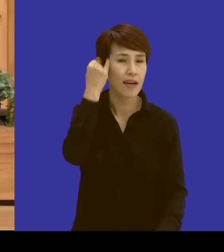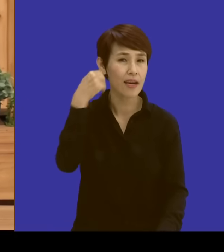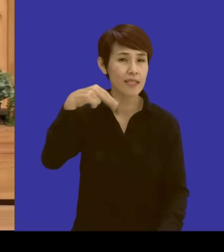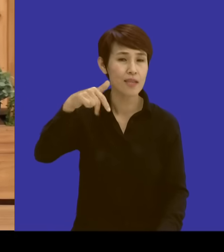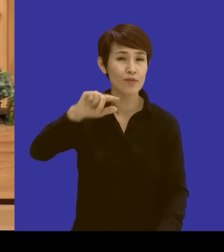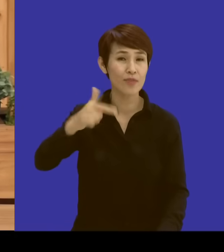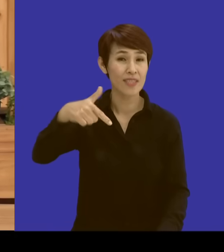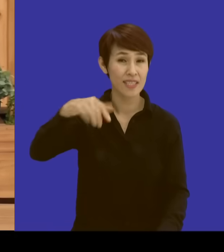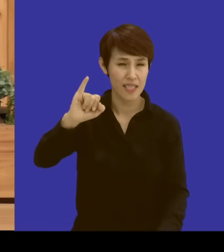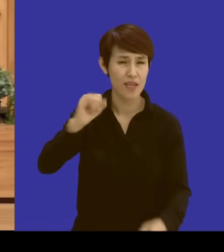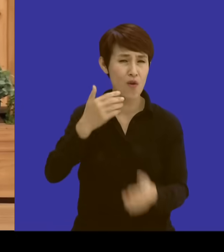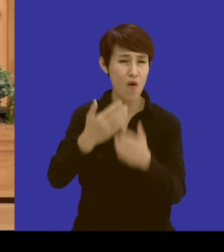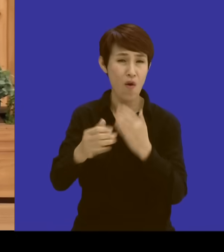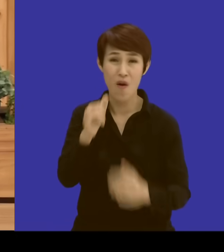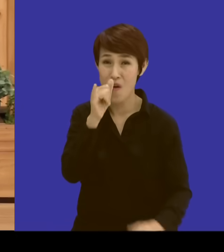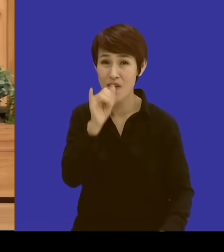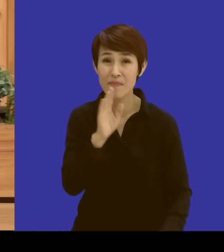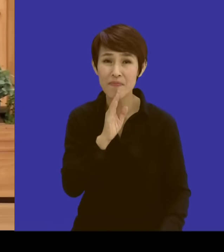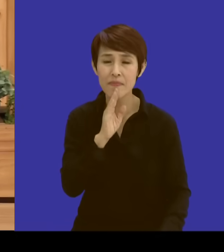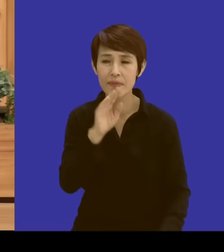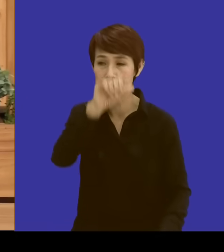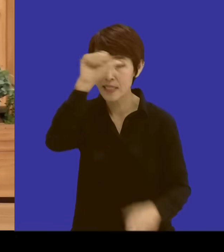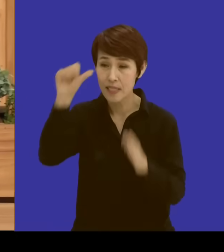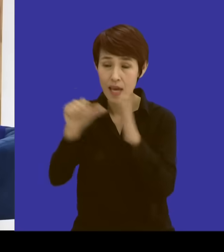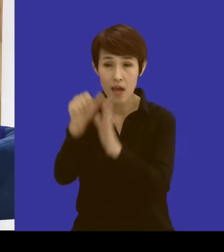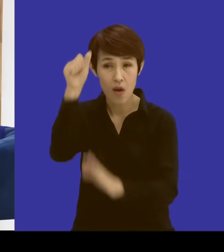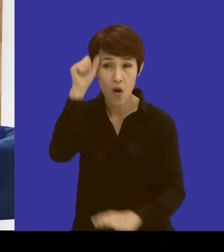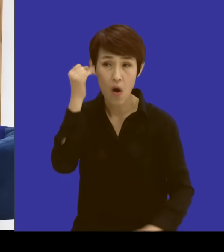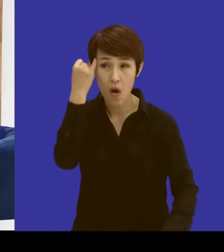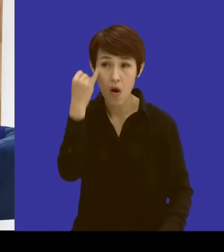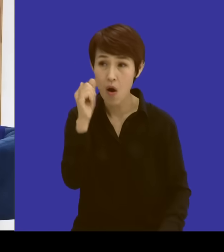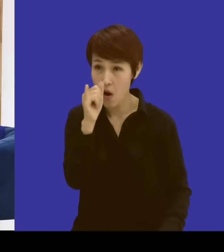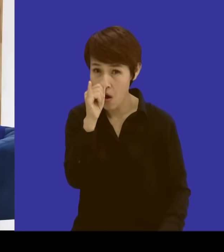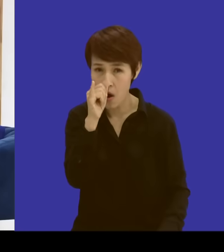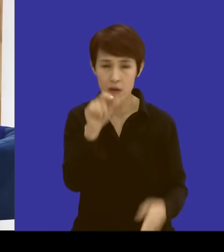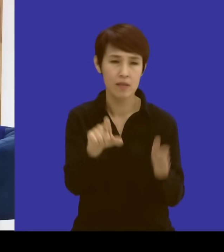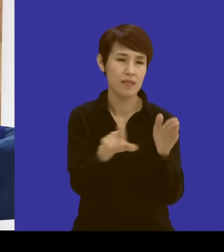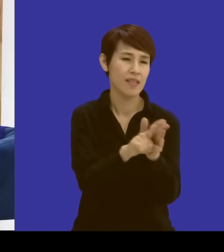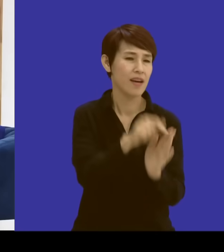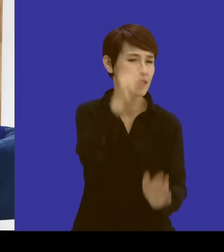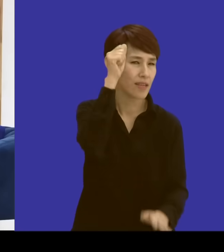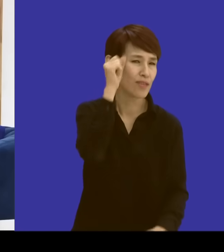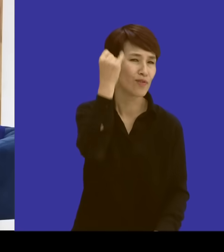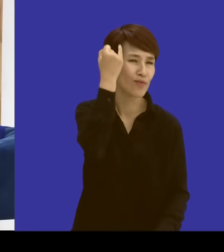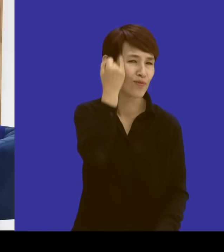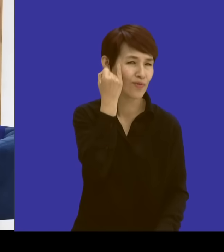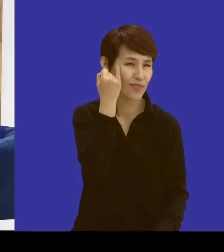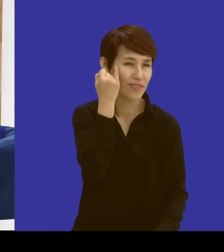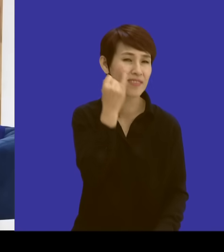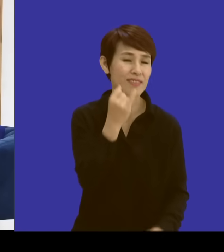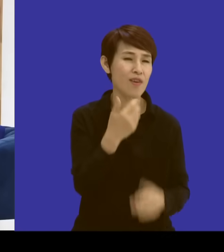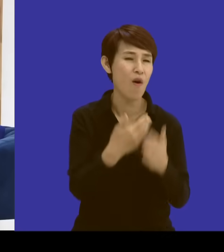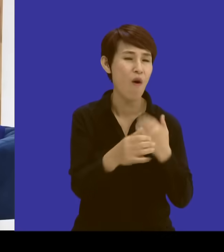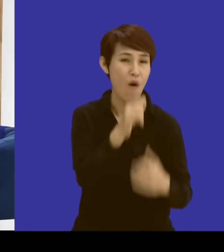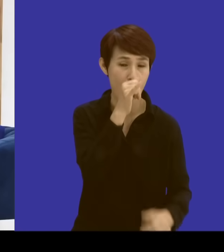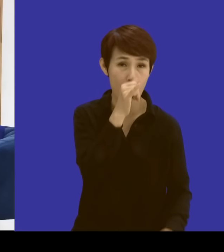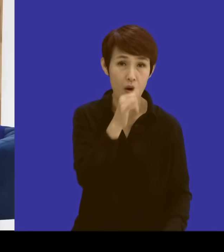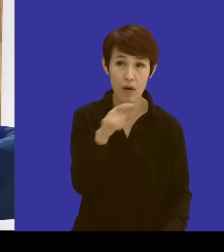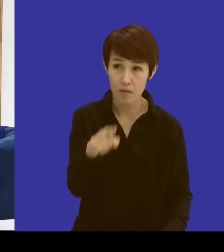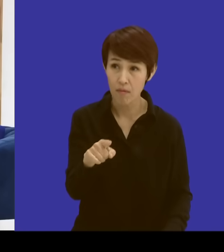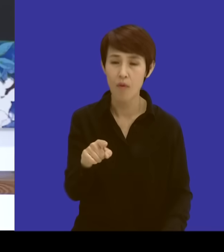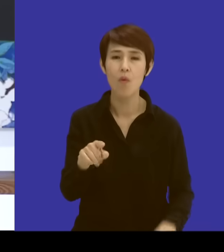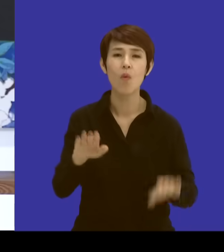있는데요. 인생뿐만 아니라 신앙생활에서도 그런 것 같습니다. 아예 신앙 사춘기라는 단어도 있더라고요. 아. 예, 오늘 나오실